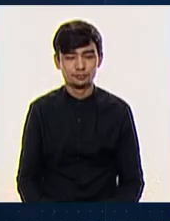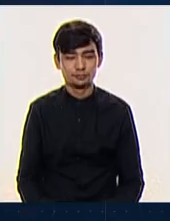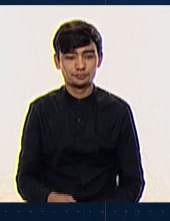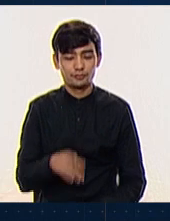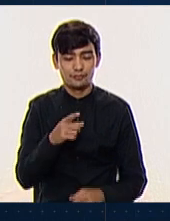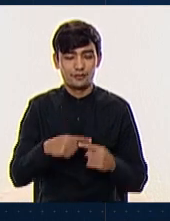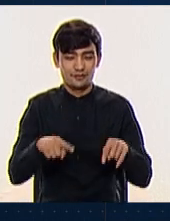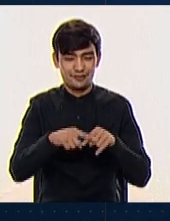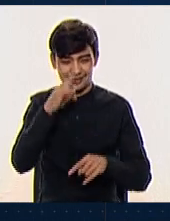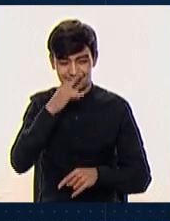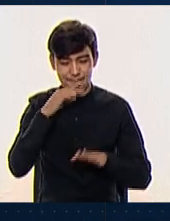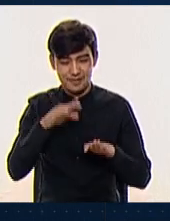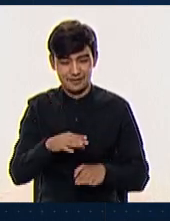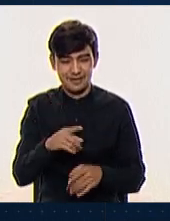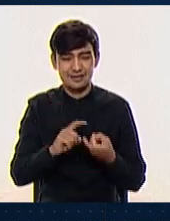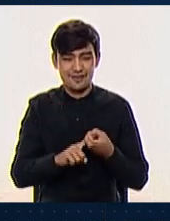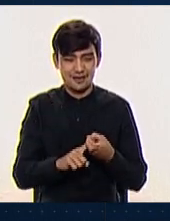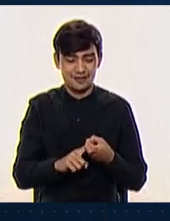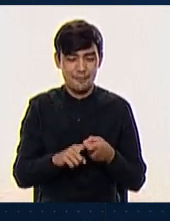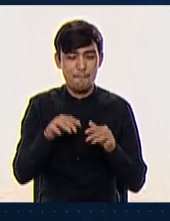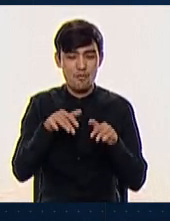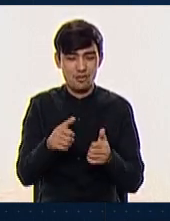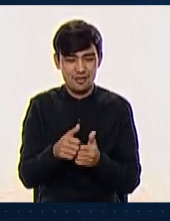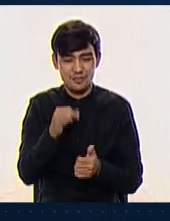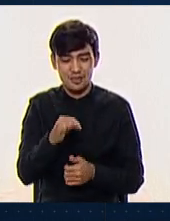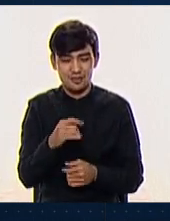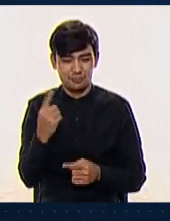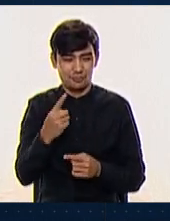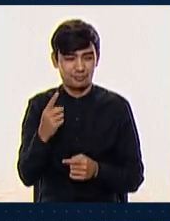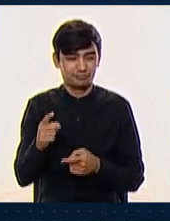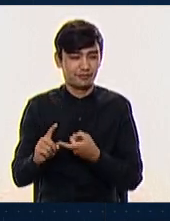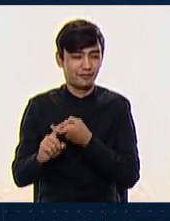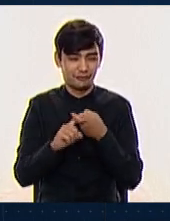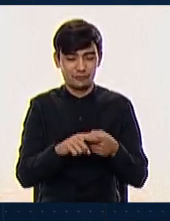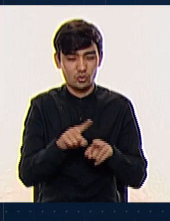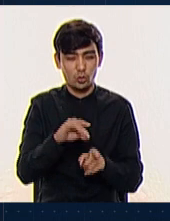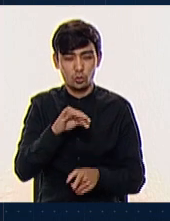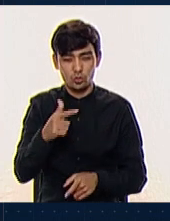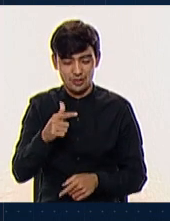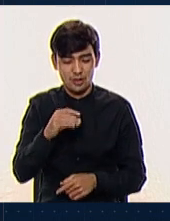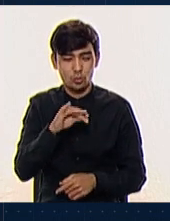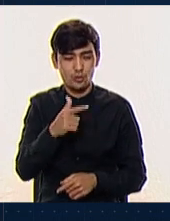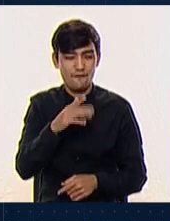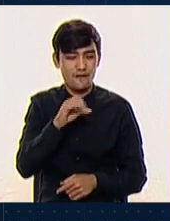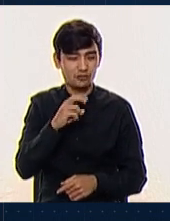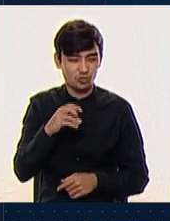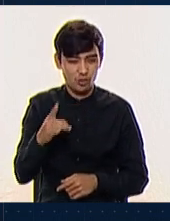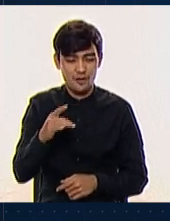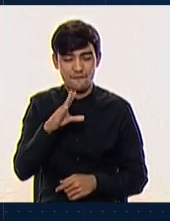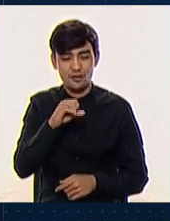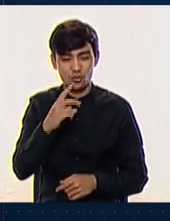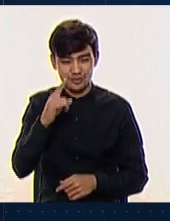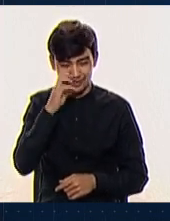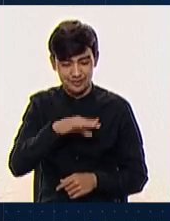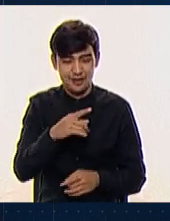Объединившиеся над территорией Казахстана средиземноморские и северо-западные циклоны вызовут осадки на юге, юго-востоке и востоке страны. В